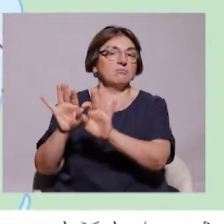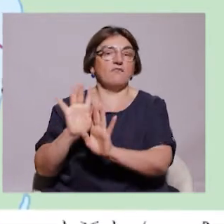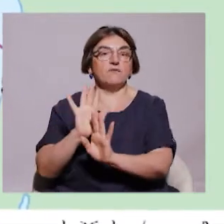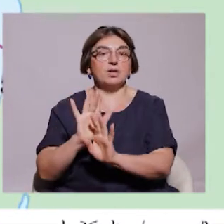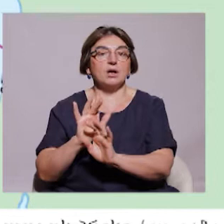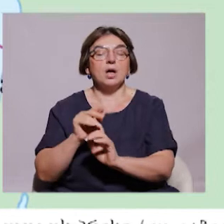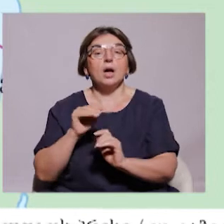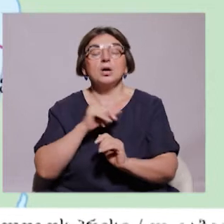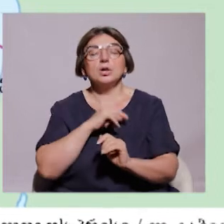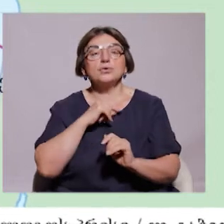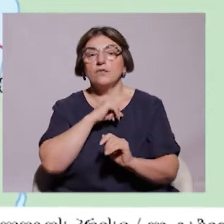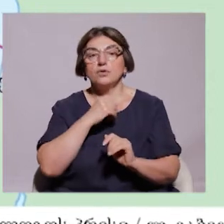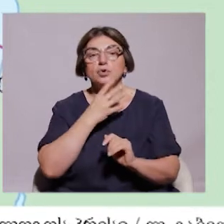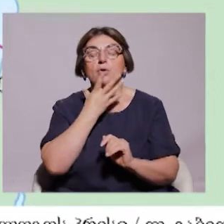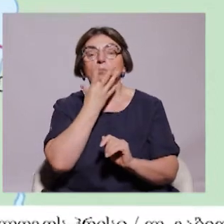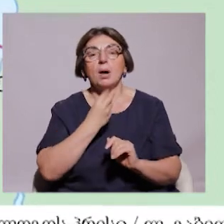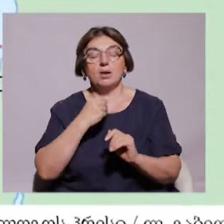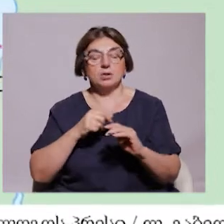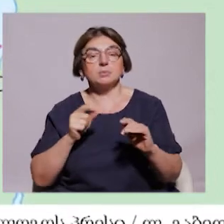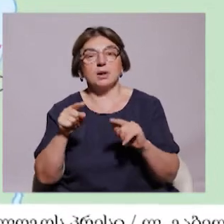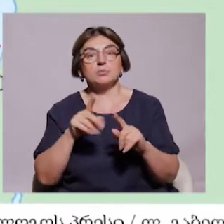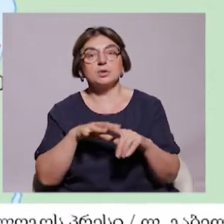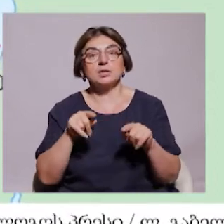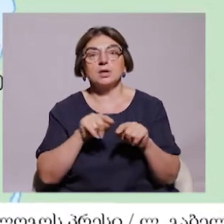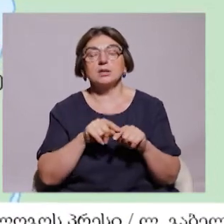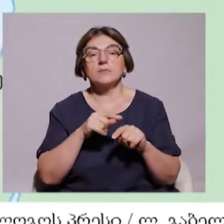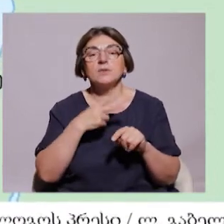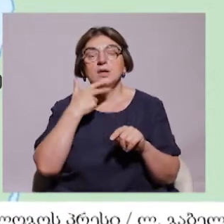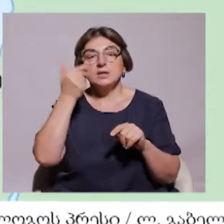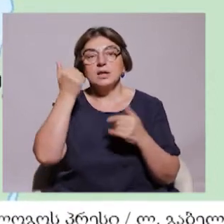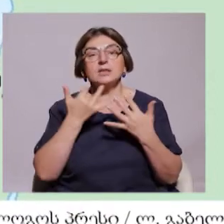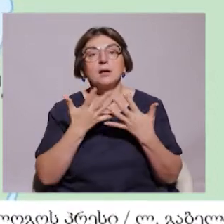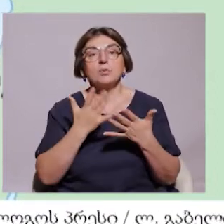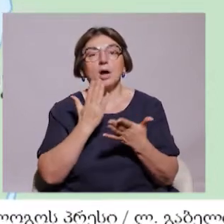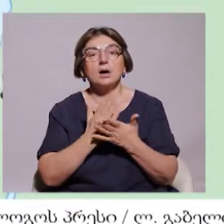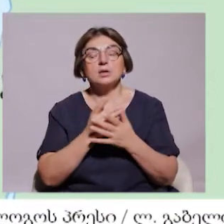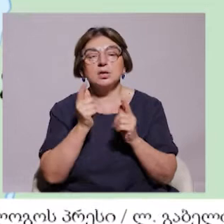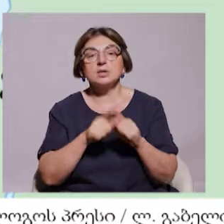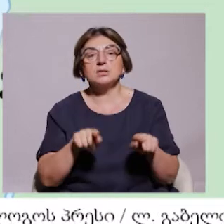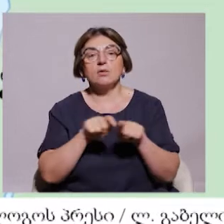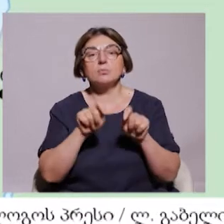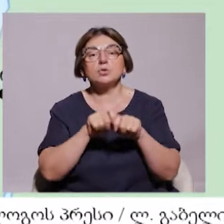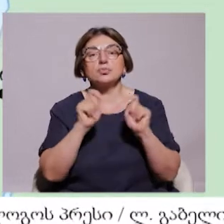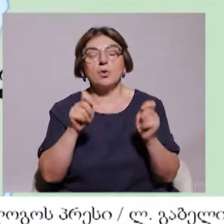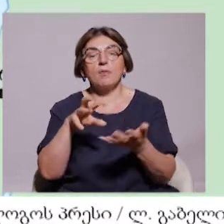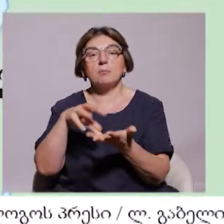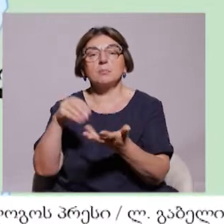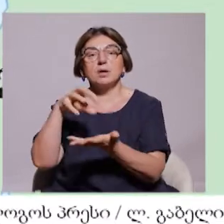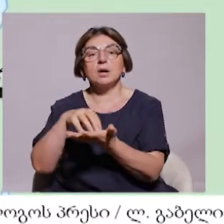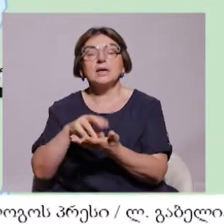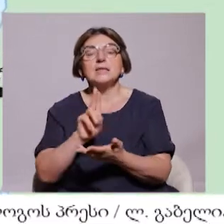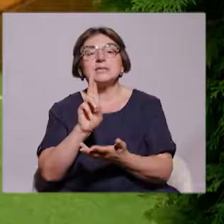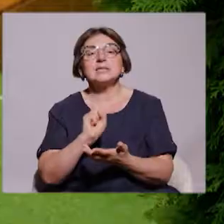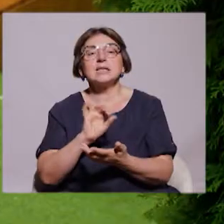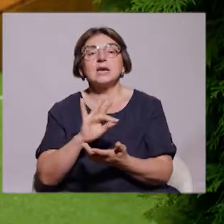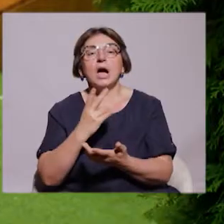შემდგომ ხმელთაშუა ზღვის პირეში თანამედროვე იტალიის ტერიტორიაზე ისინი არსებენ ისეთ მნიშვნელოვან კოლონიას, როგორიც გახავთ სირაკუზა, ნეაპოლი, თუმცა ისინი